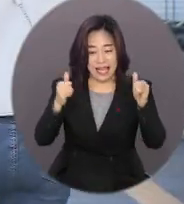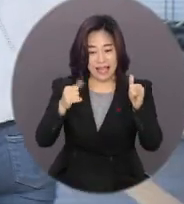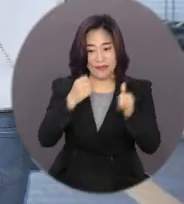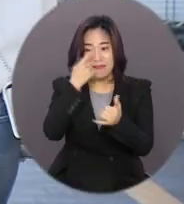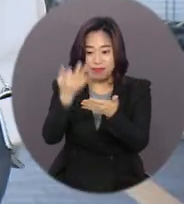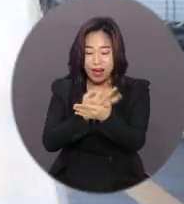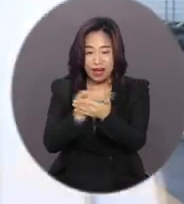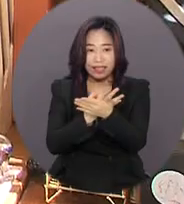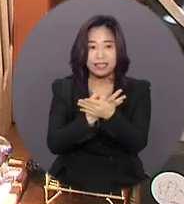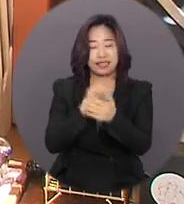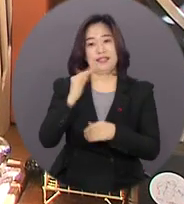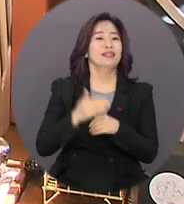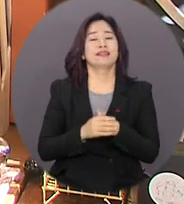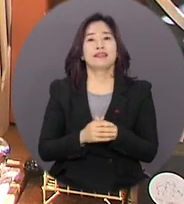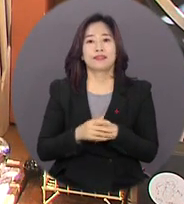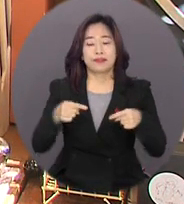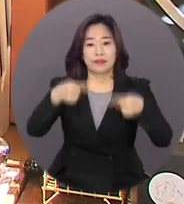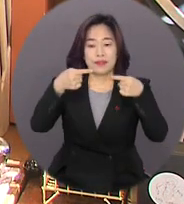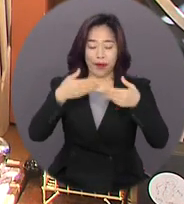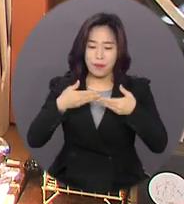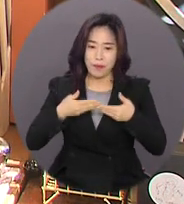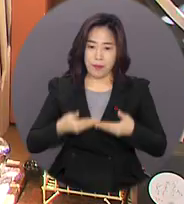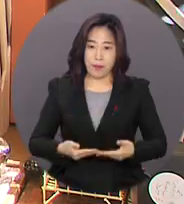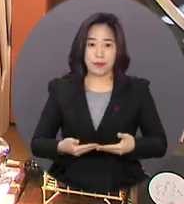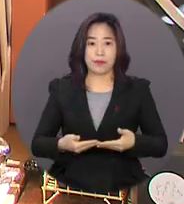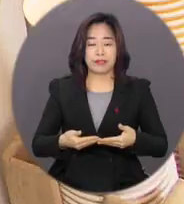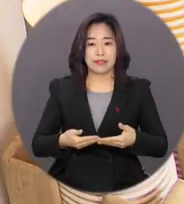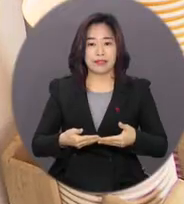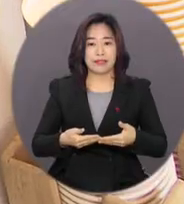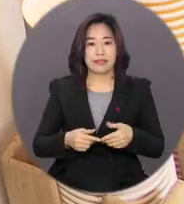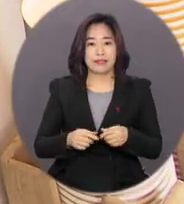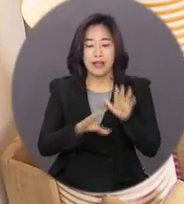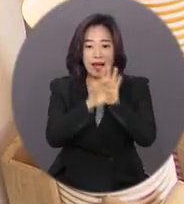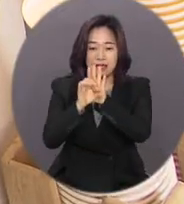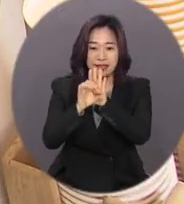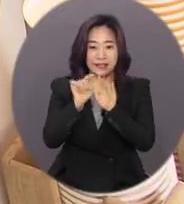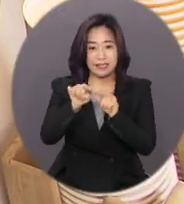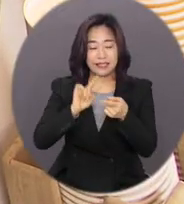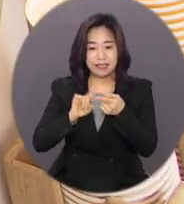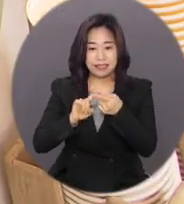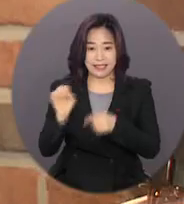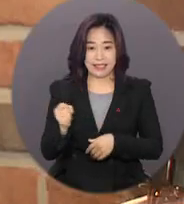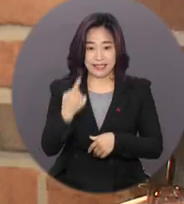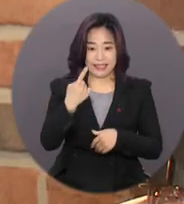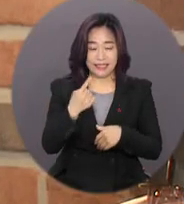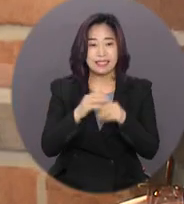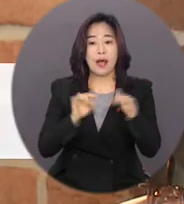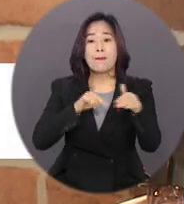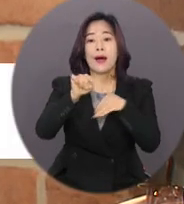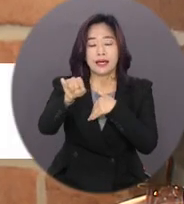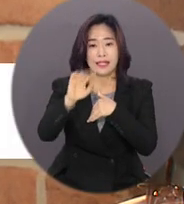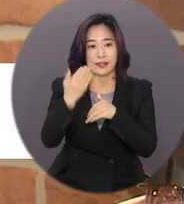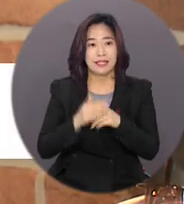누렸습니다. 명절 연휴 동안 잠잠해진 코로나19 확산세도 나들이를 이끄는 데 한몫했습니다. 몇 일 전만